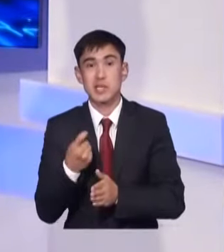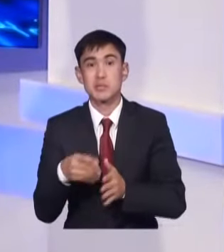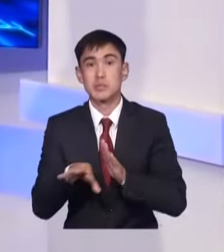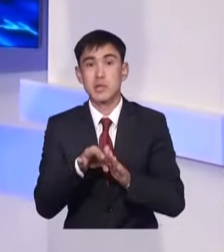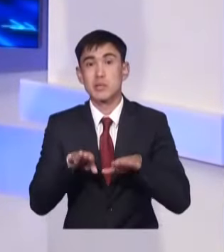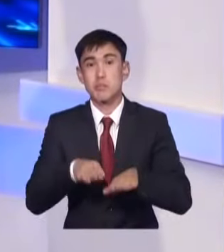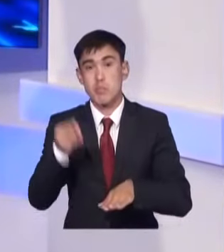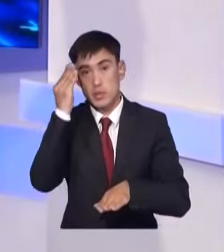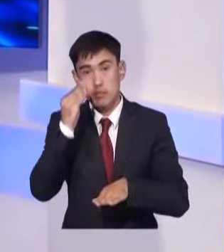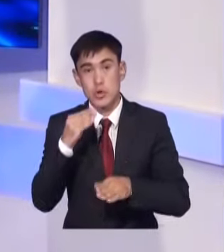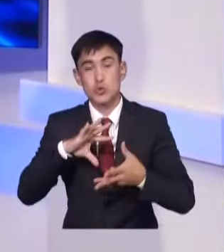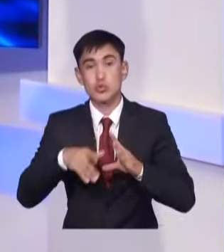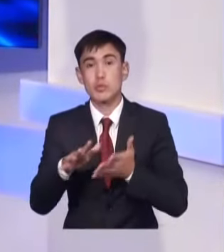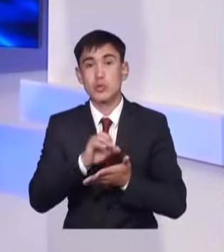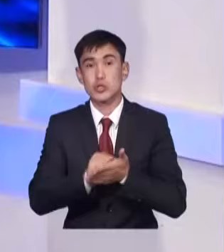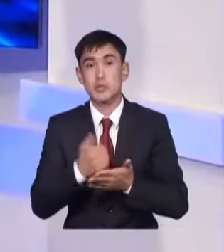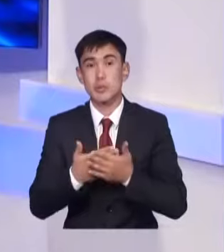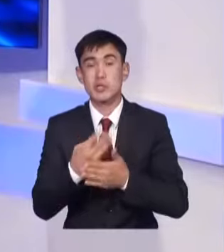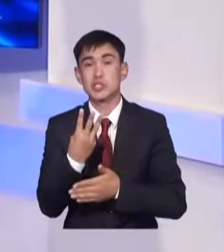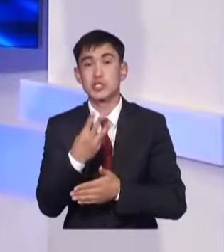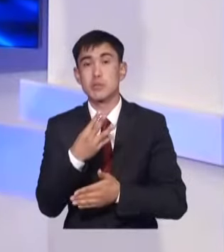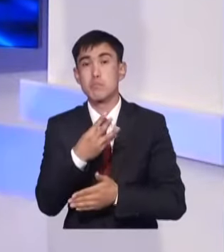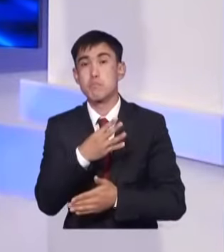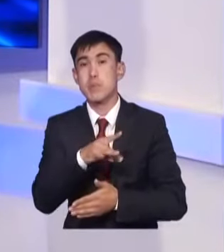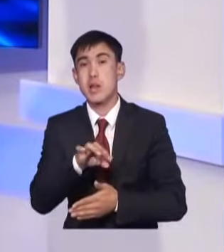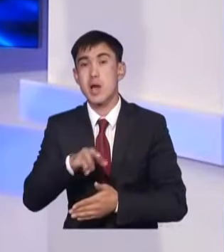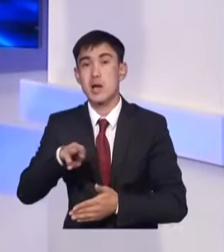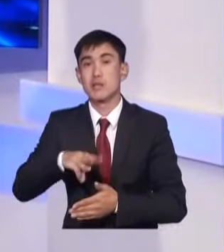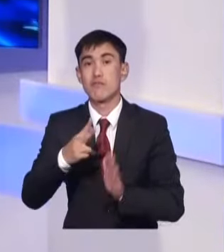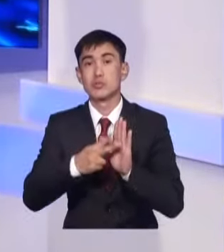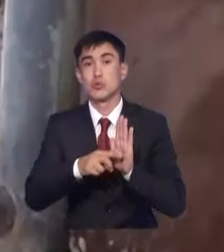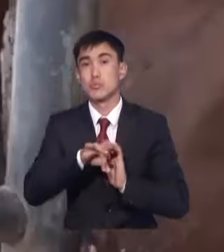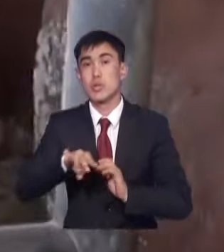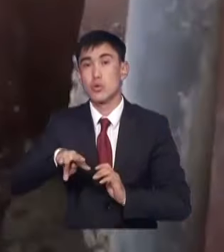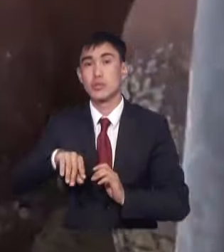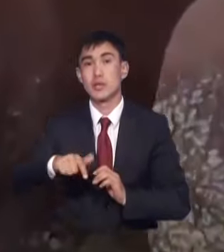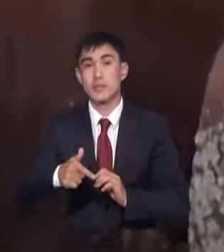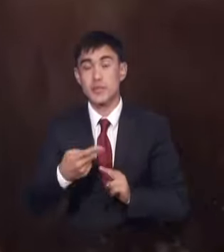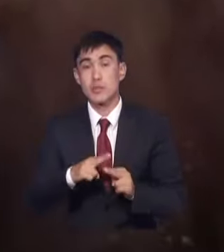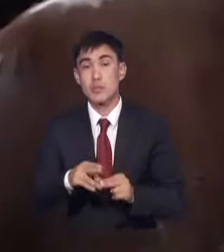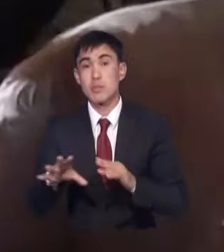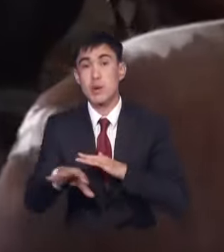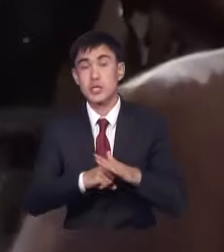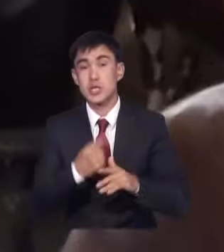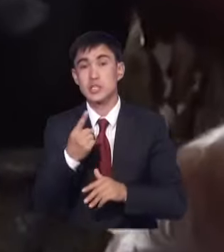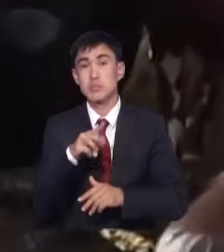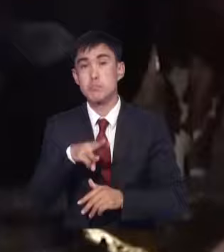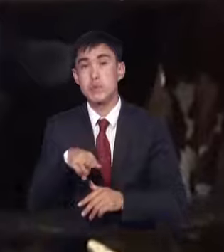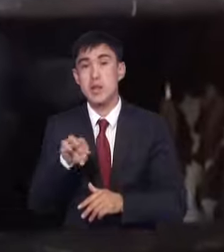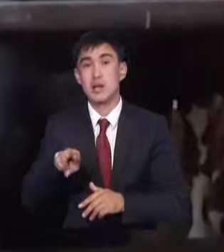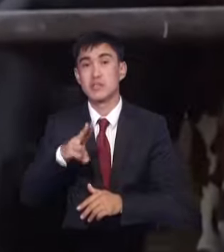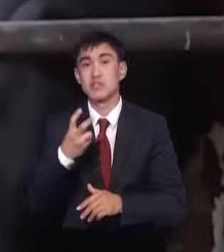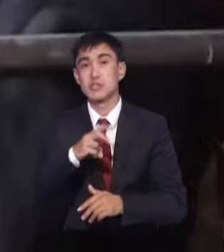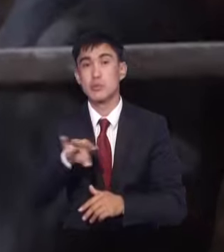избирательным методом сумма нарушений составила 4.800 млн тенге в том числе Был похищен 1.2